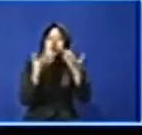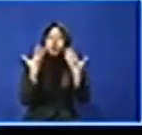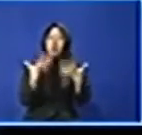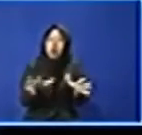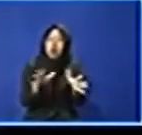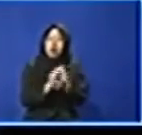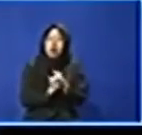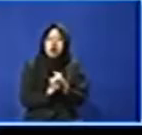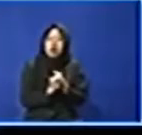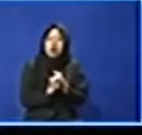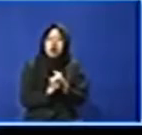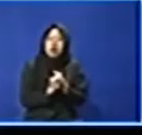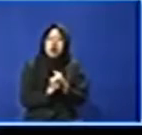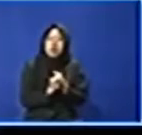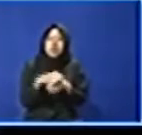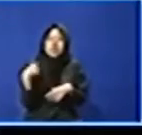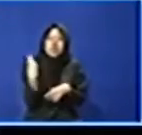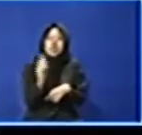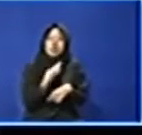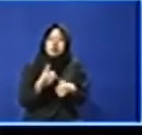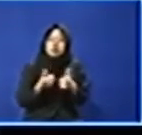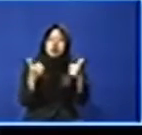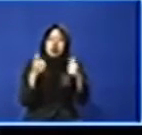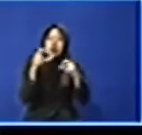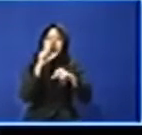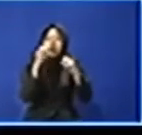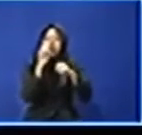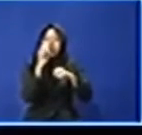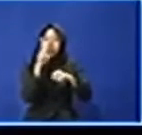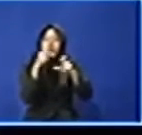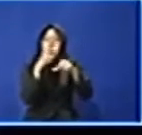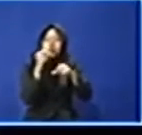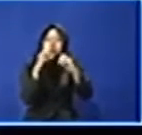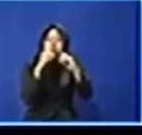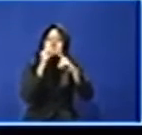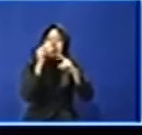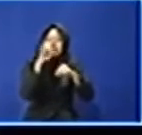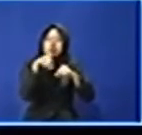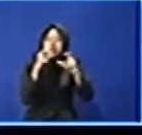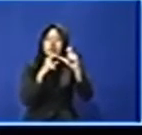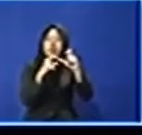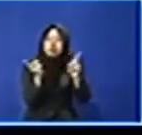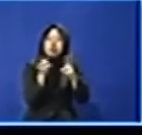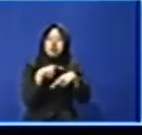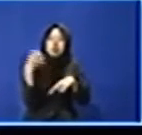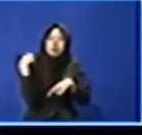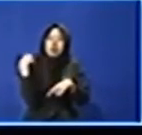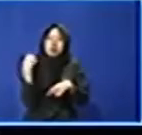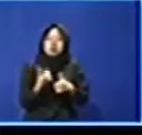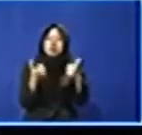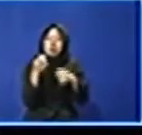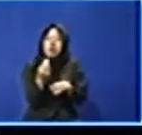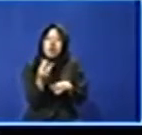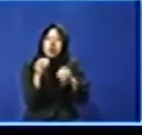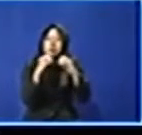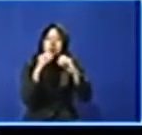kita akan cover BPJS itu jika kamu memilih jumpai BPJS bisa dibayar oleh pemerintah melalui APBD prop akyat dan